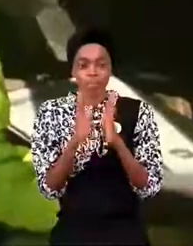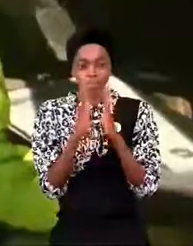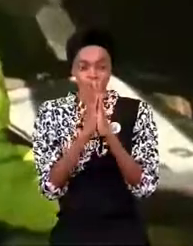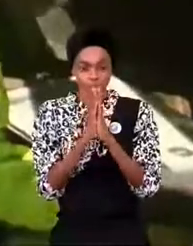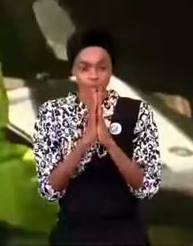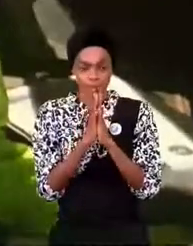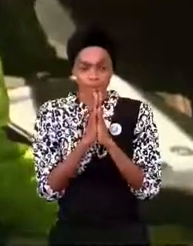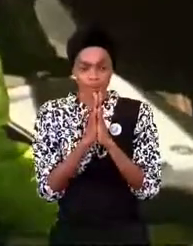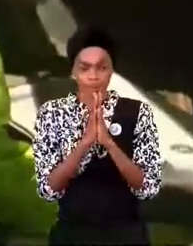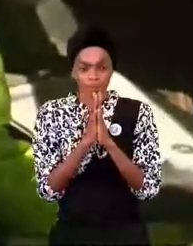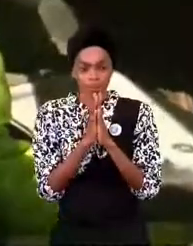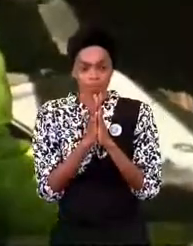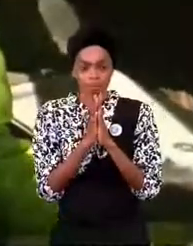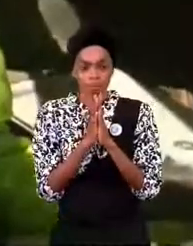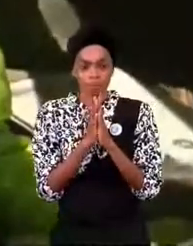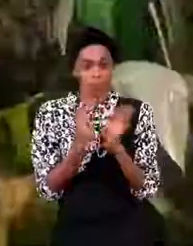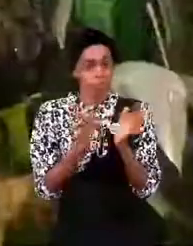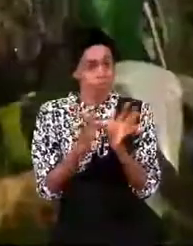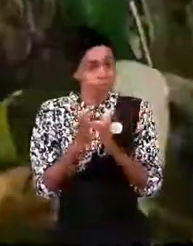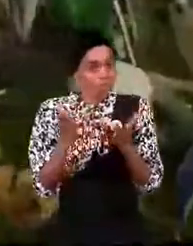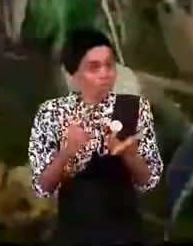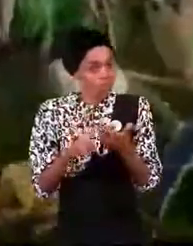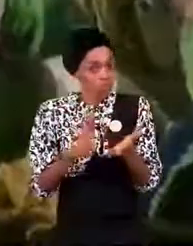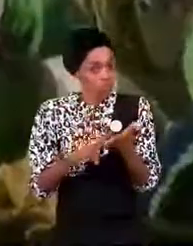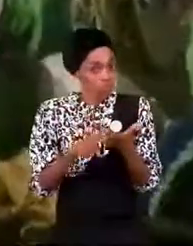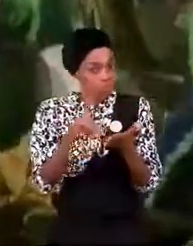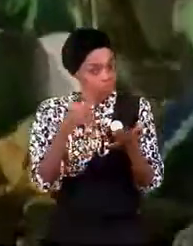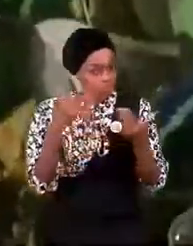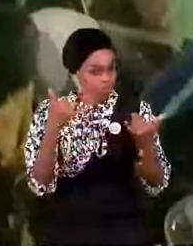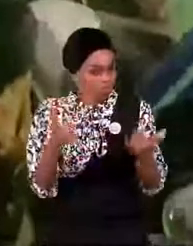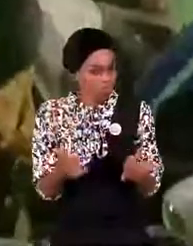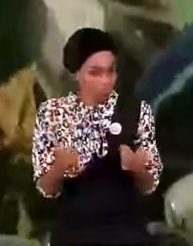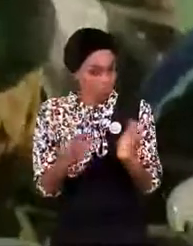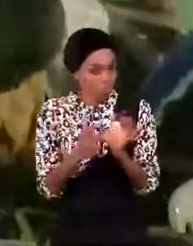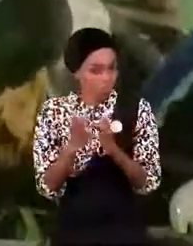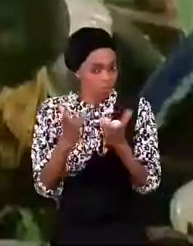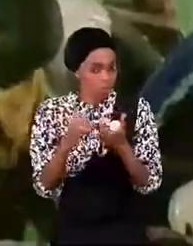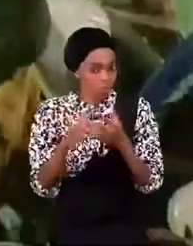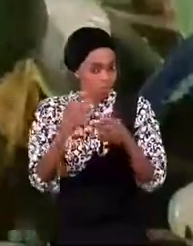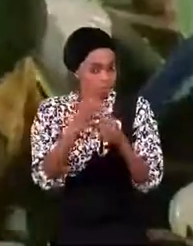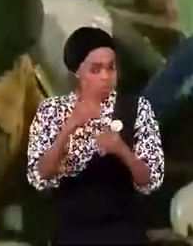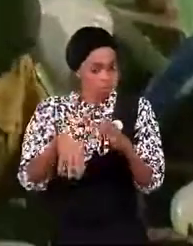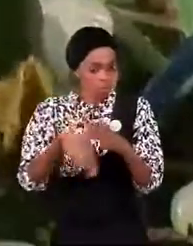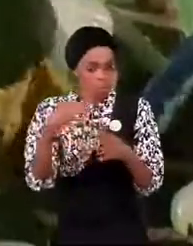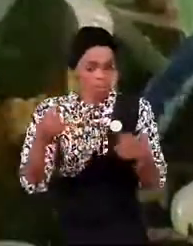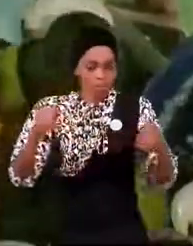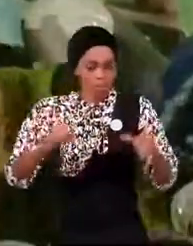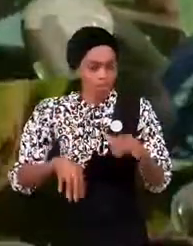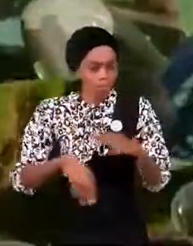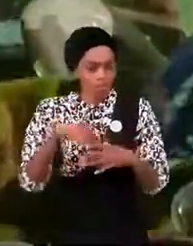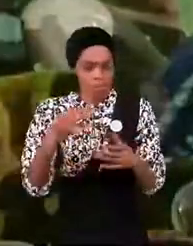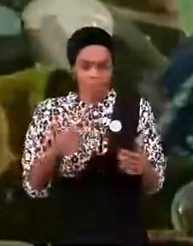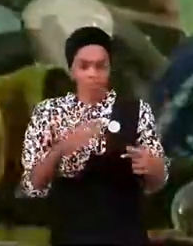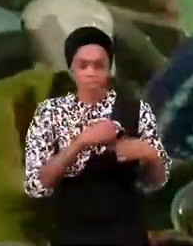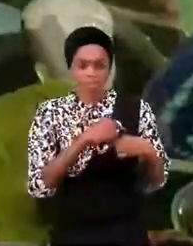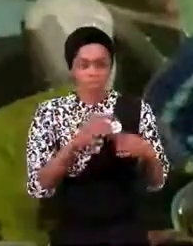Il veut te pardonner maintenant. Il veut te sortir de la condamnation, de la culpabilité. Il veut te conduire dans le royaume